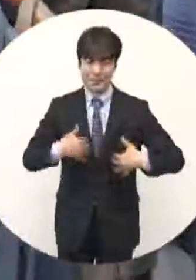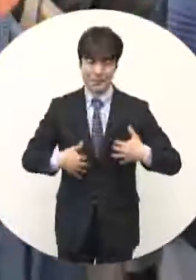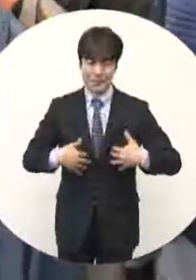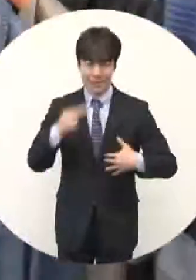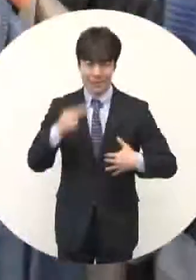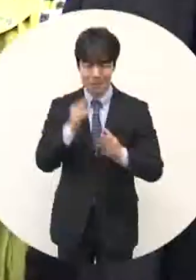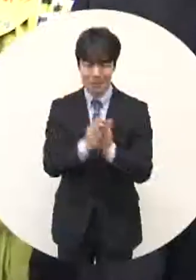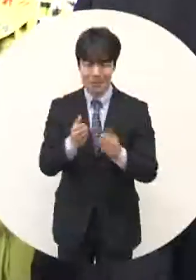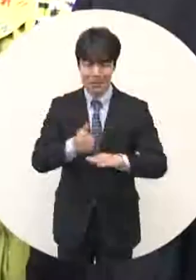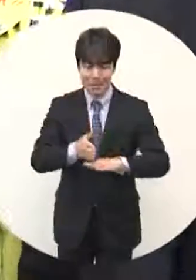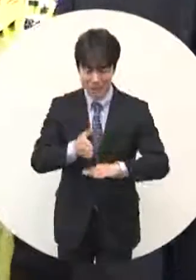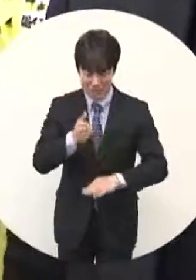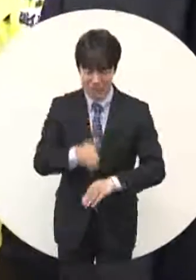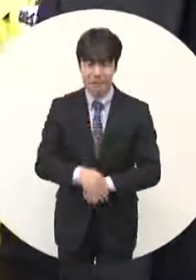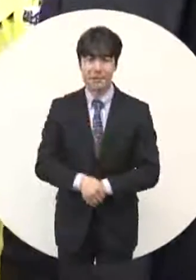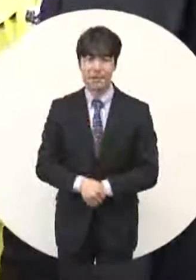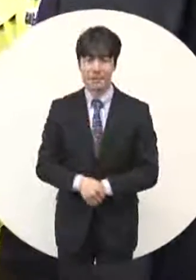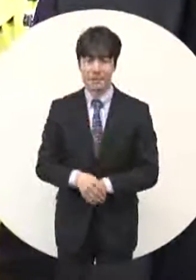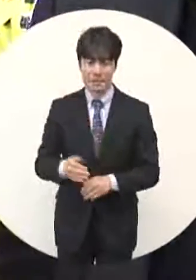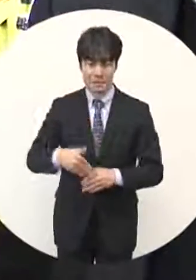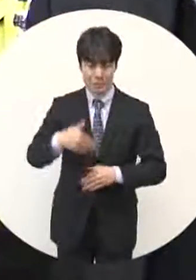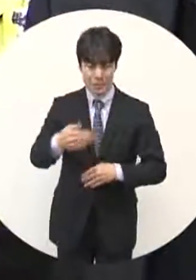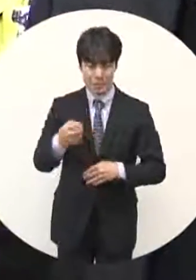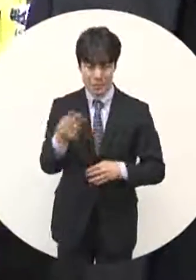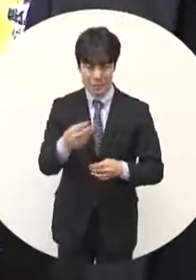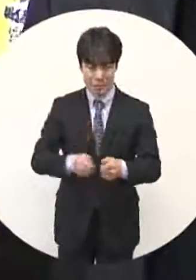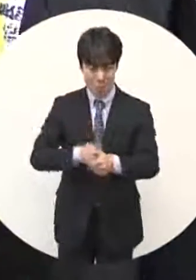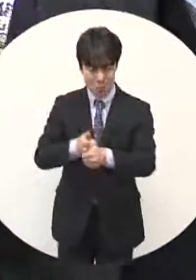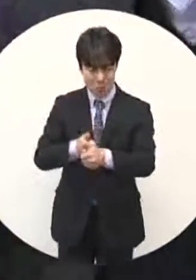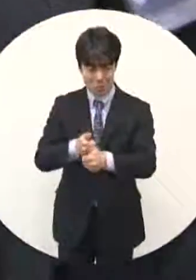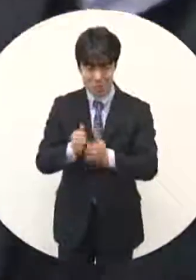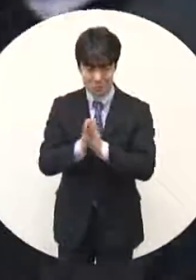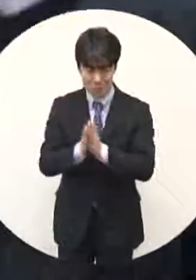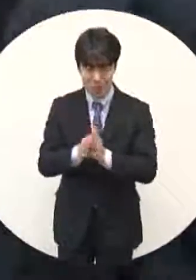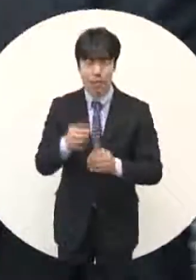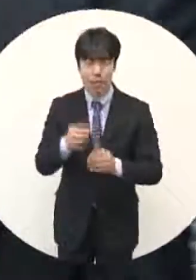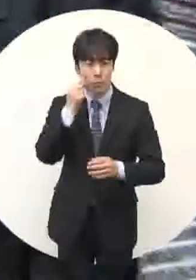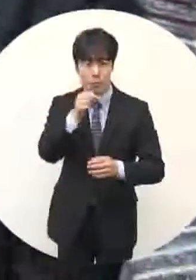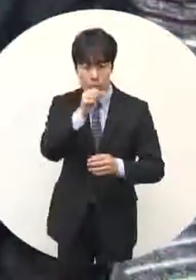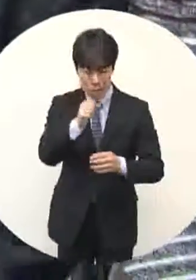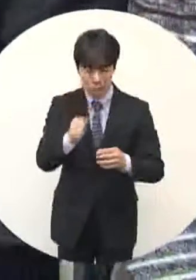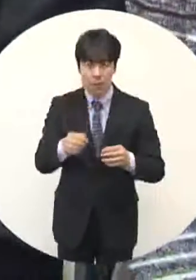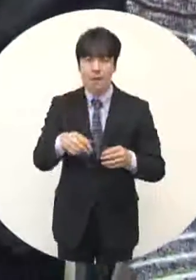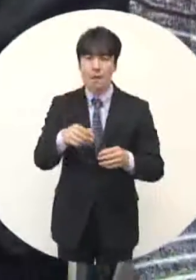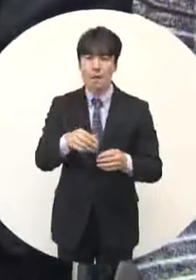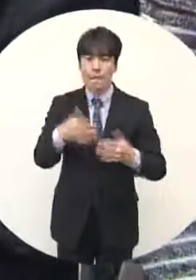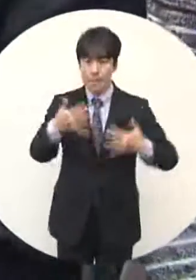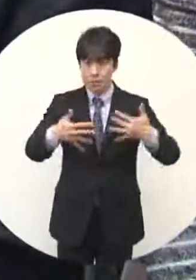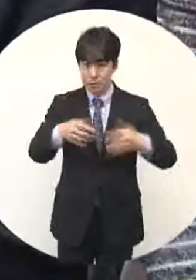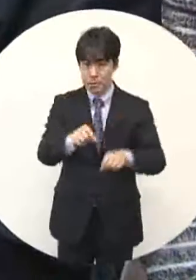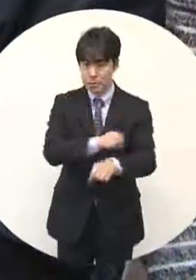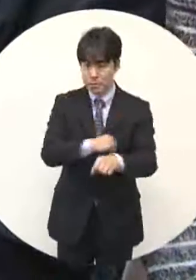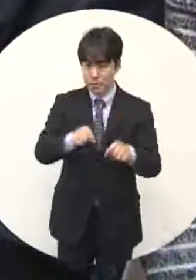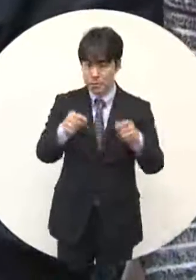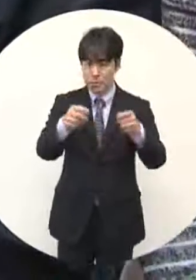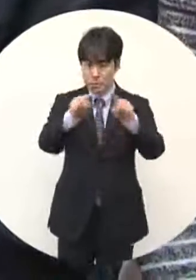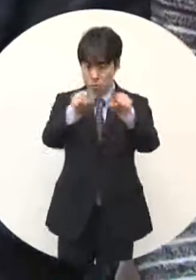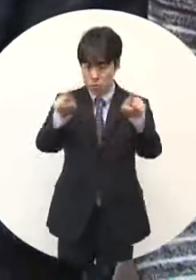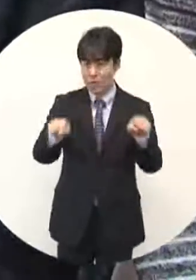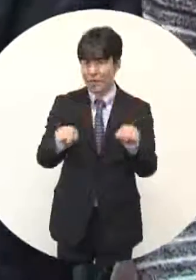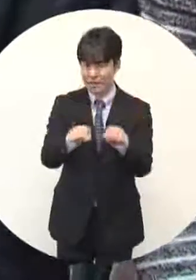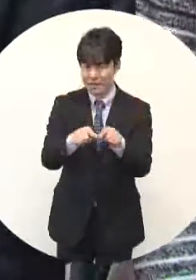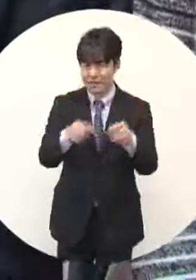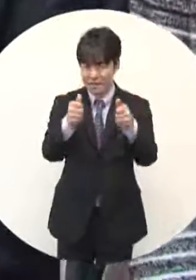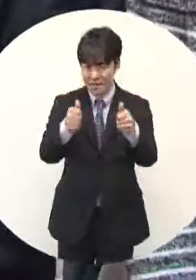ありがとうございます。 次回またリベンジさせてください。はい、もしよかったらこれ番組のステッカーなんですけど、お店に貼ってください